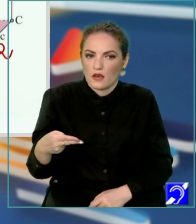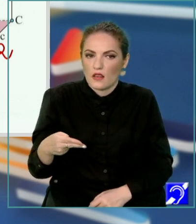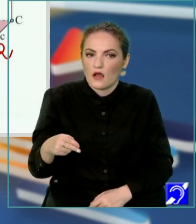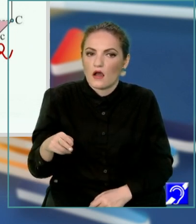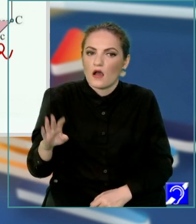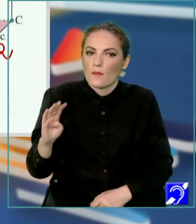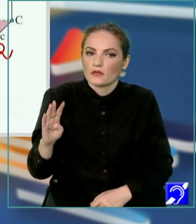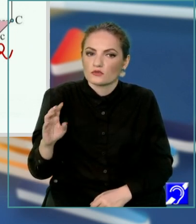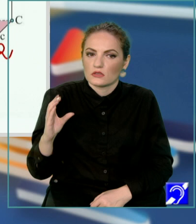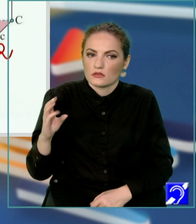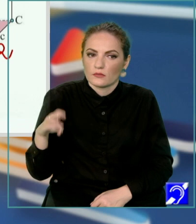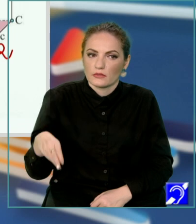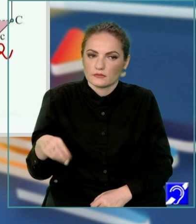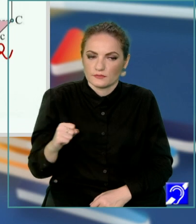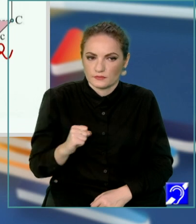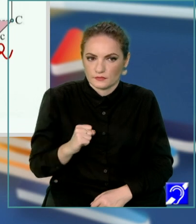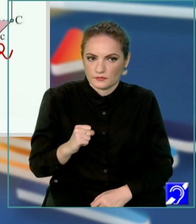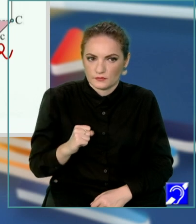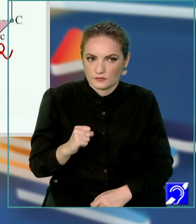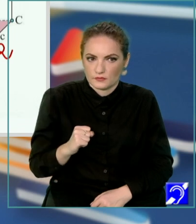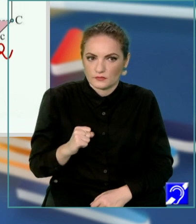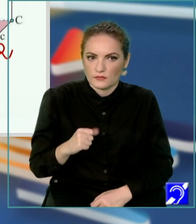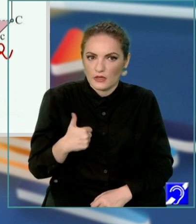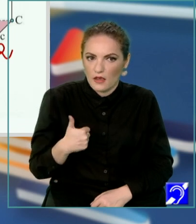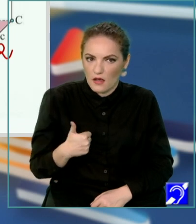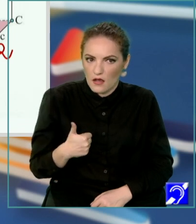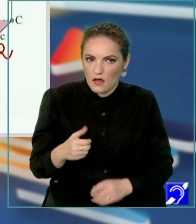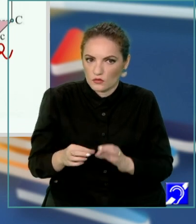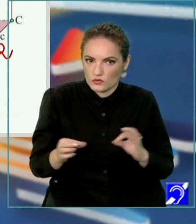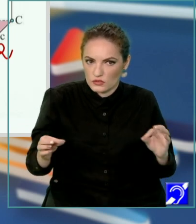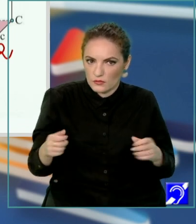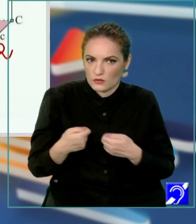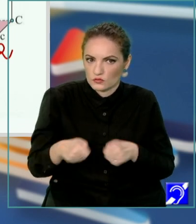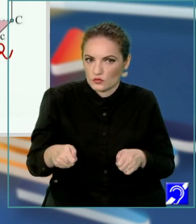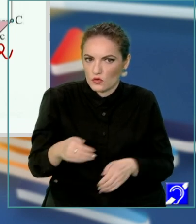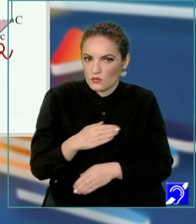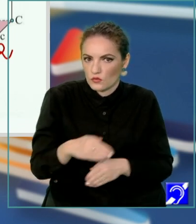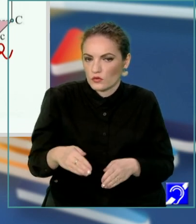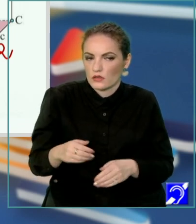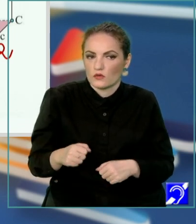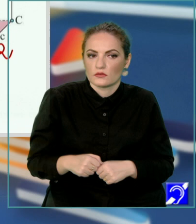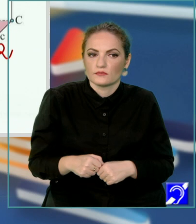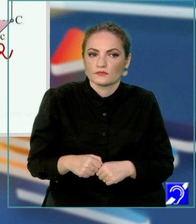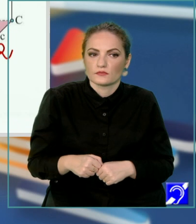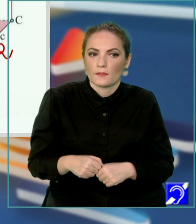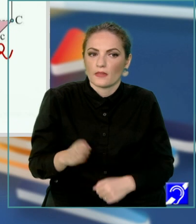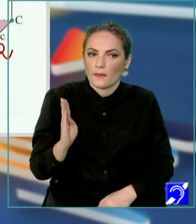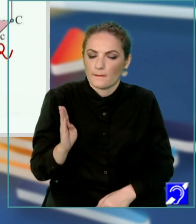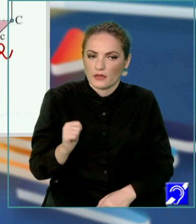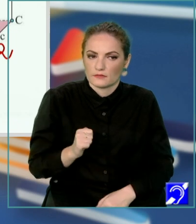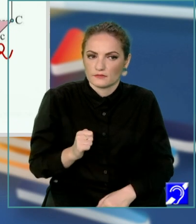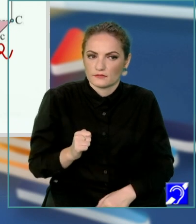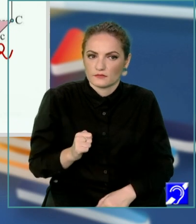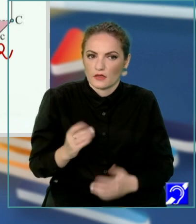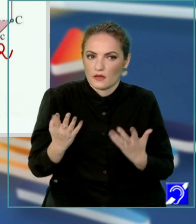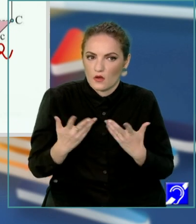centimetri este lungimea tuturor muchiilor paralelipipedului la punctul b Calculați suma